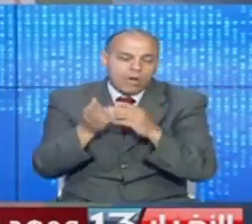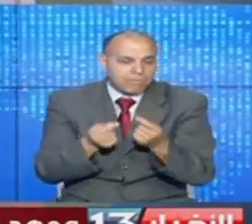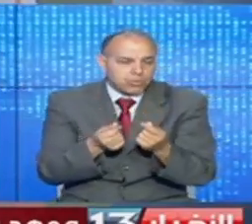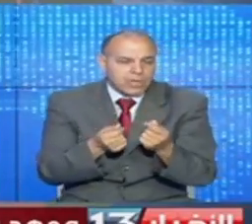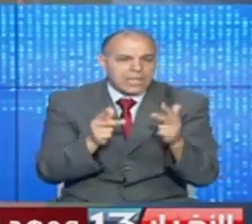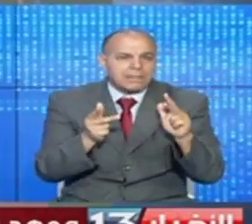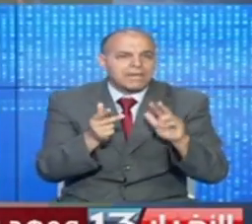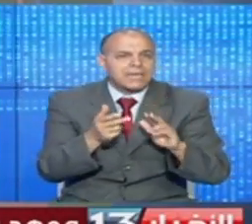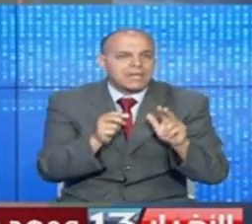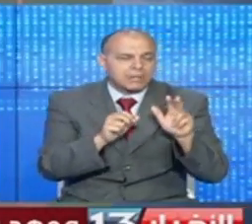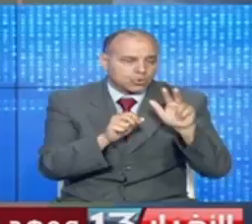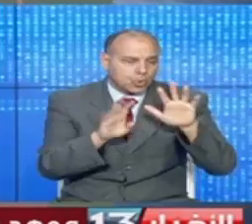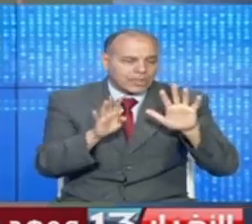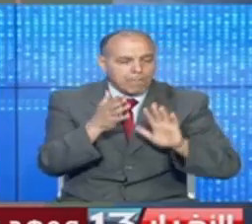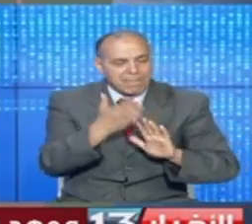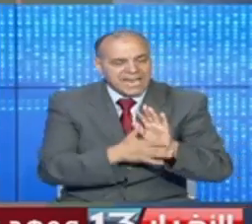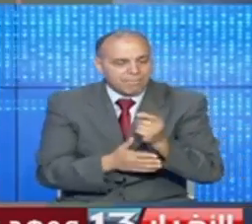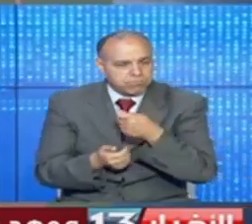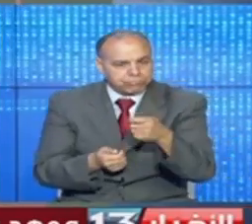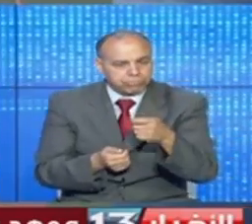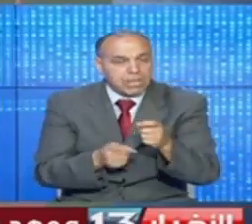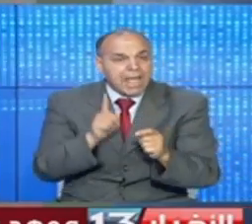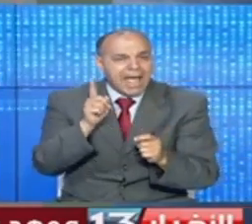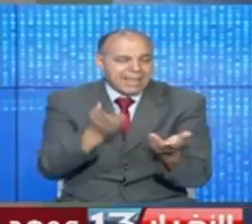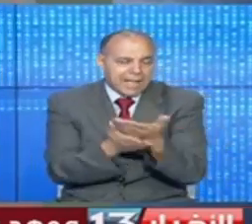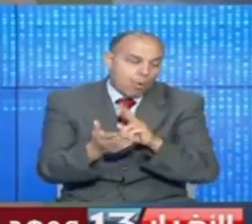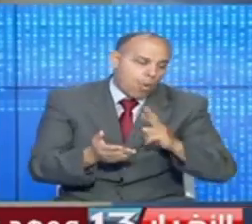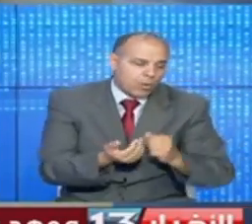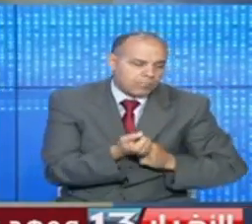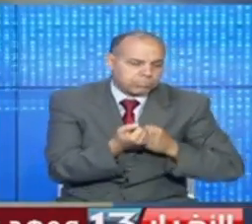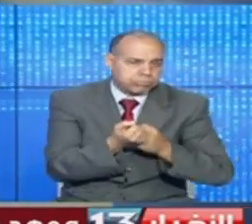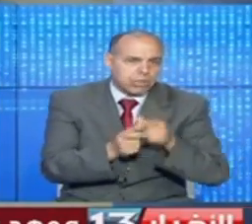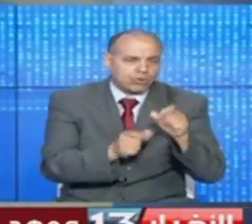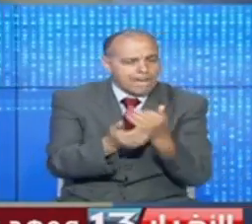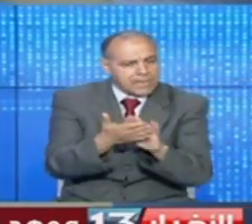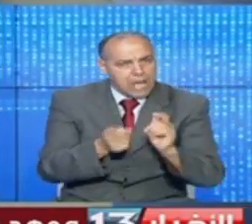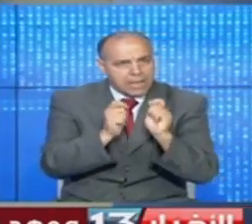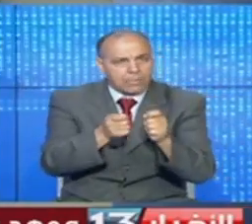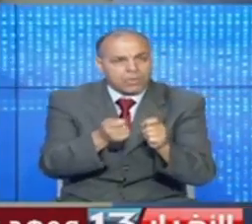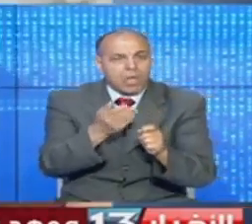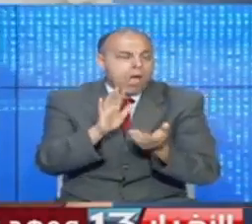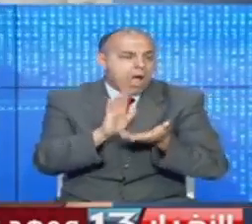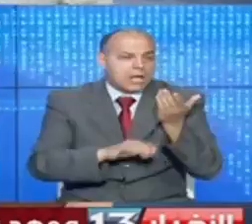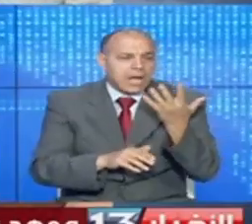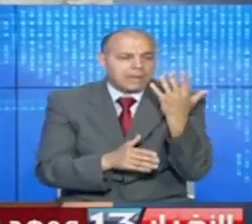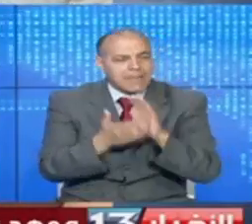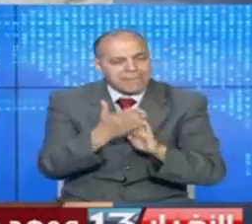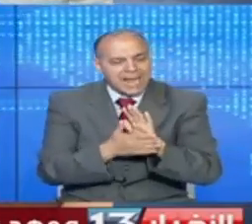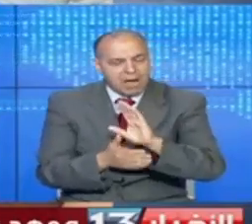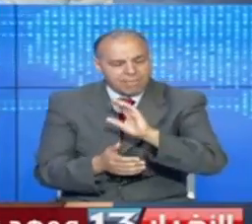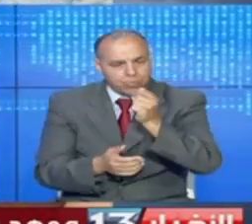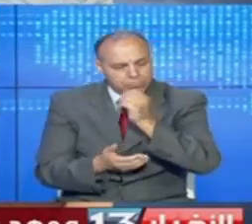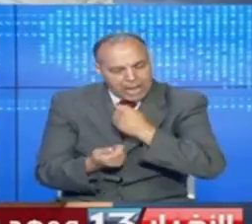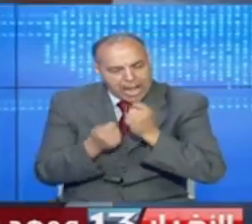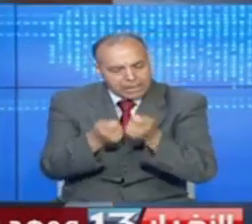ب 38 مليون دينار دون اعتبار الخدمات التي قدمها المتطوعون والتي تفوق 5 ملايين